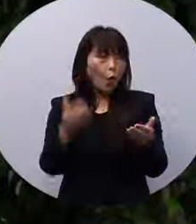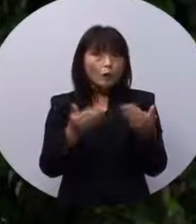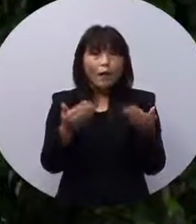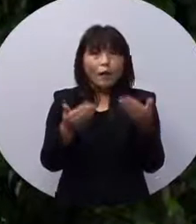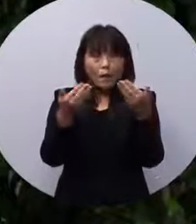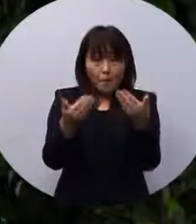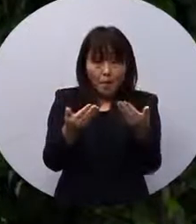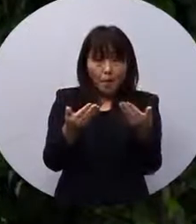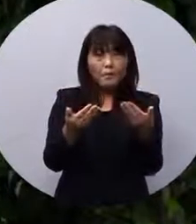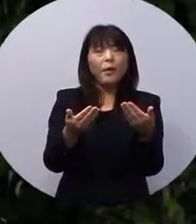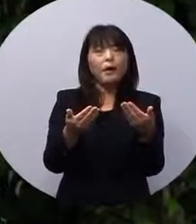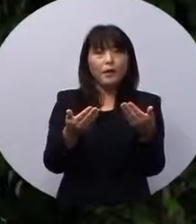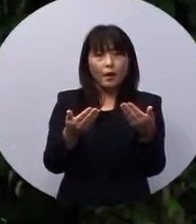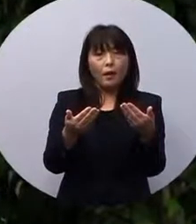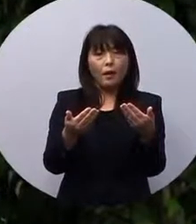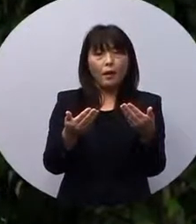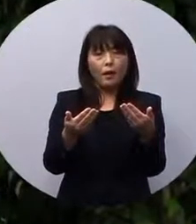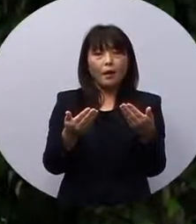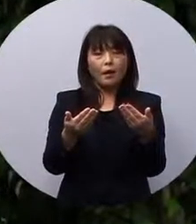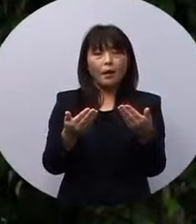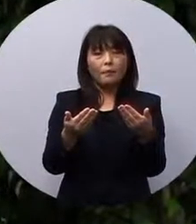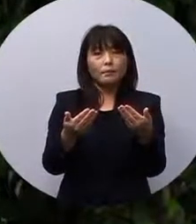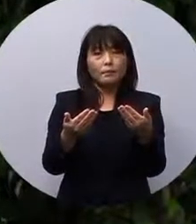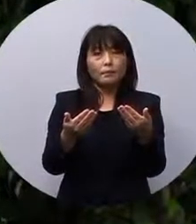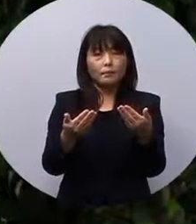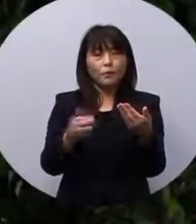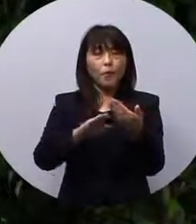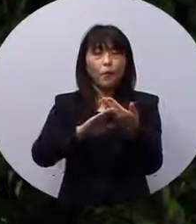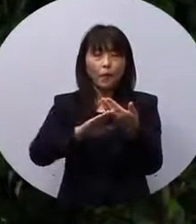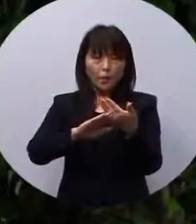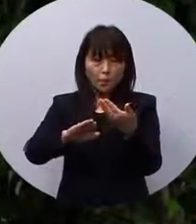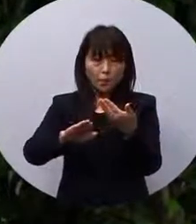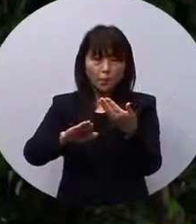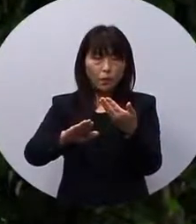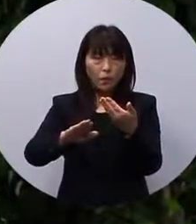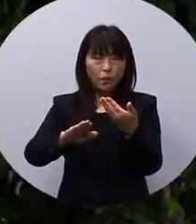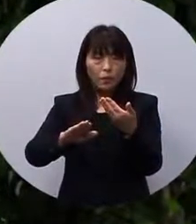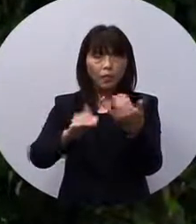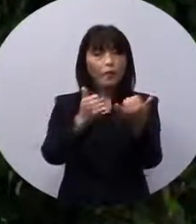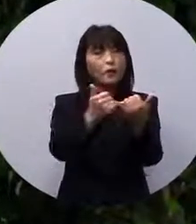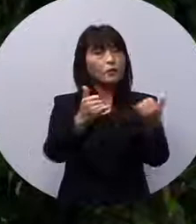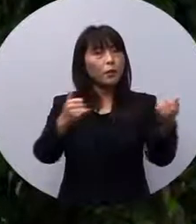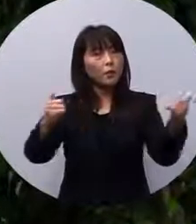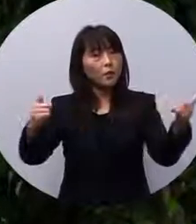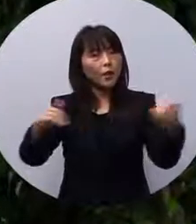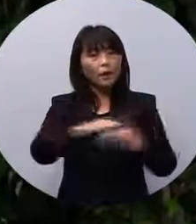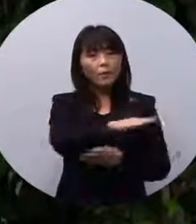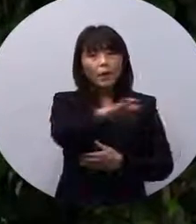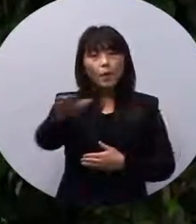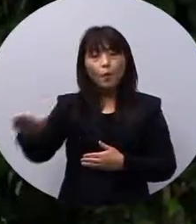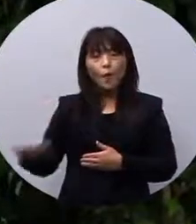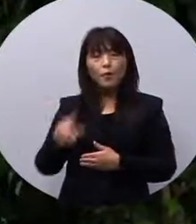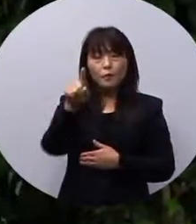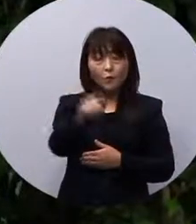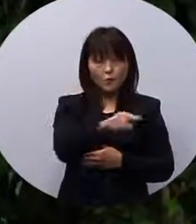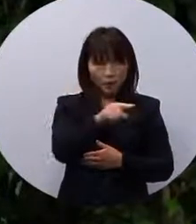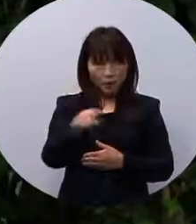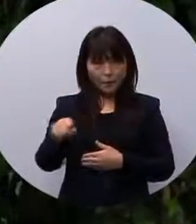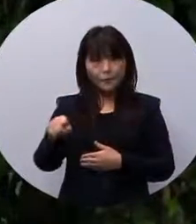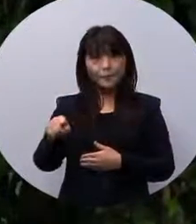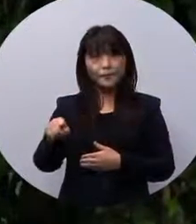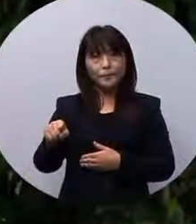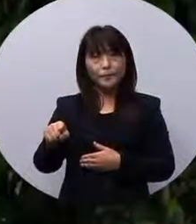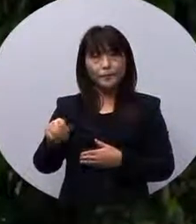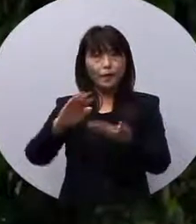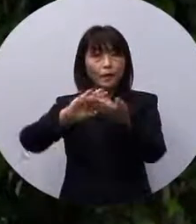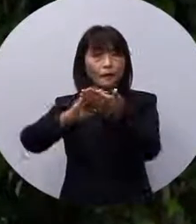ら、そして他のね、いろんな周りの人、県